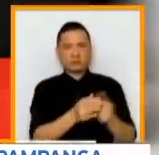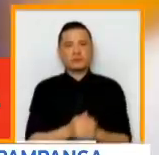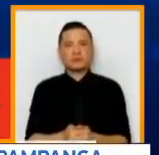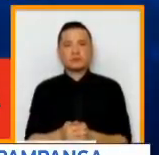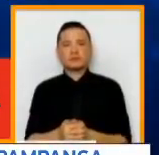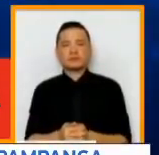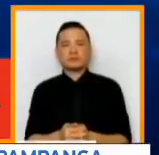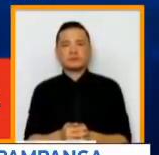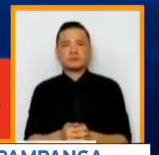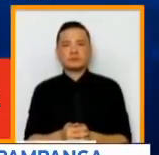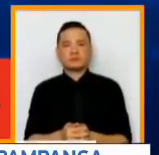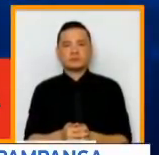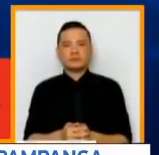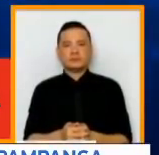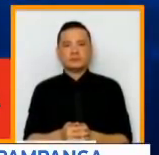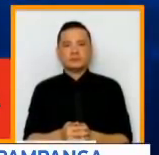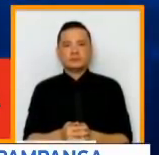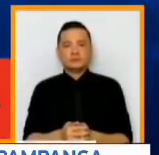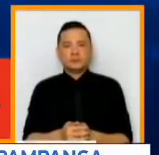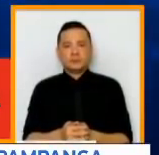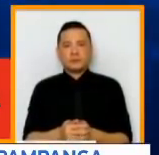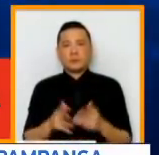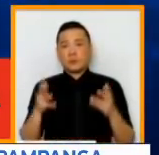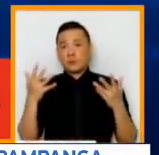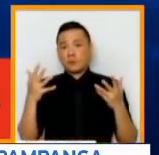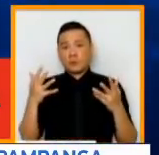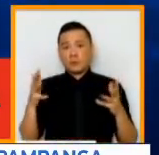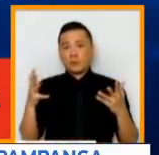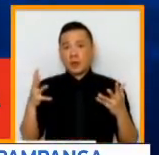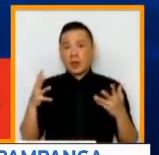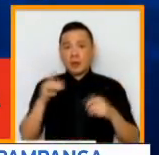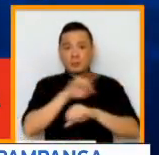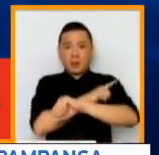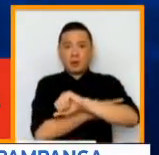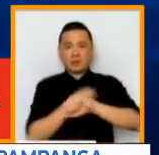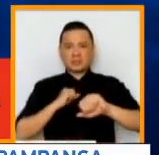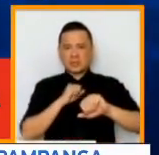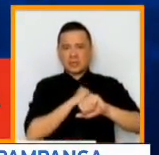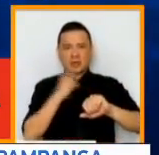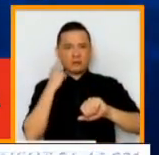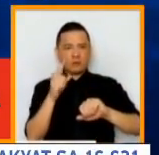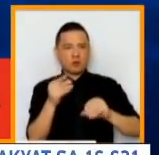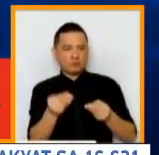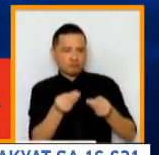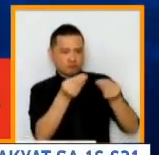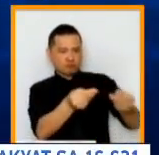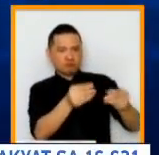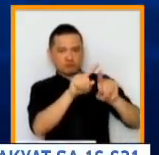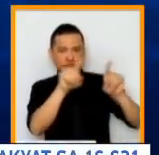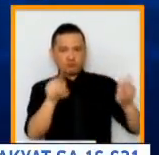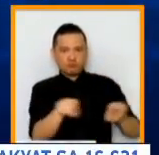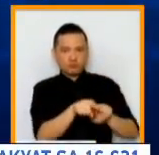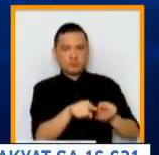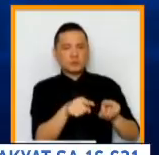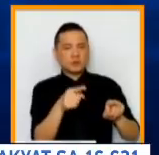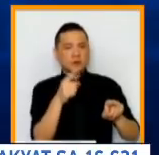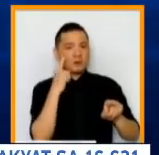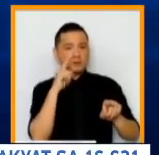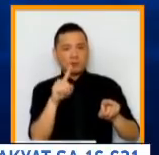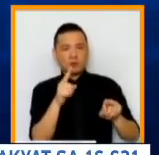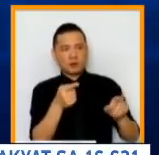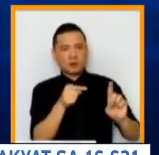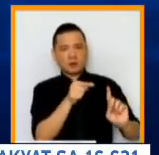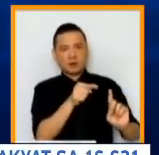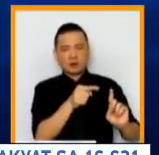Guevara. Wala raw kasing ganong kapangyarihan ng senador dahil nag-iimbestiga ito in aid of legislation o para gumawa ng batas at hindi para